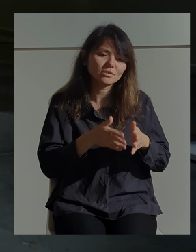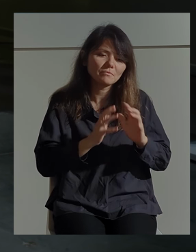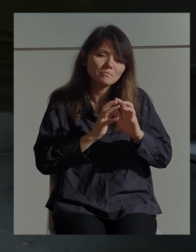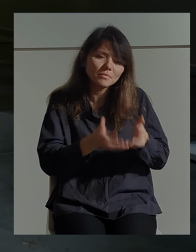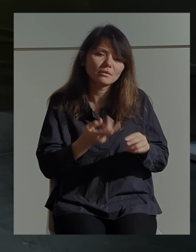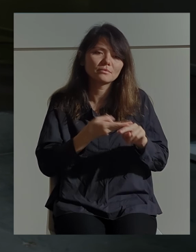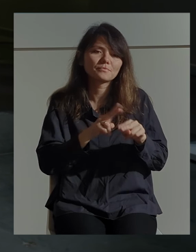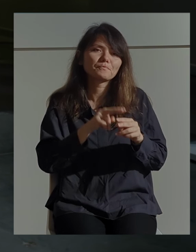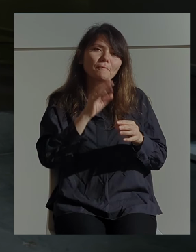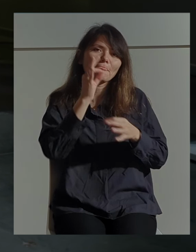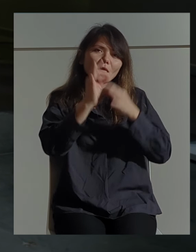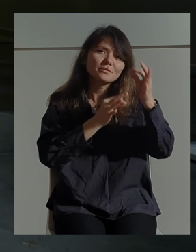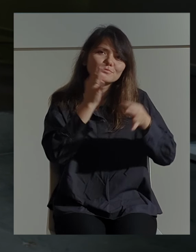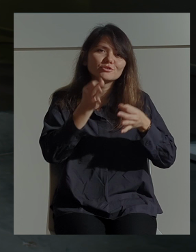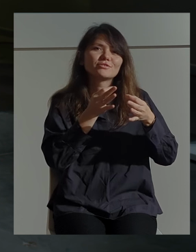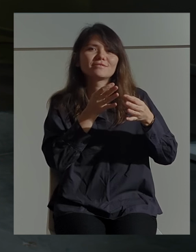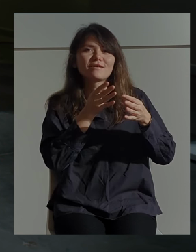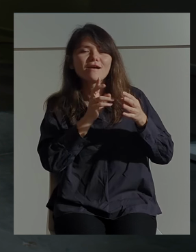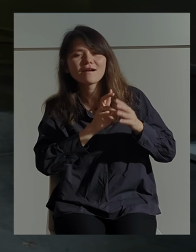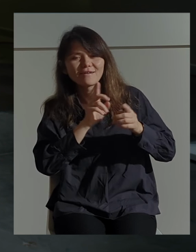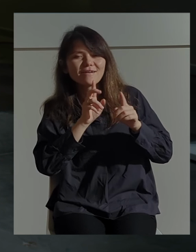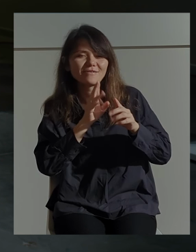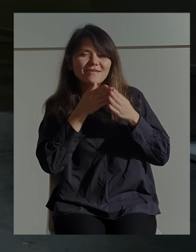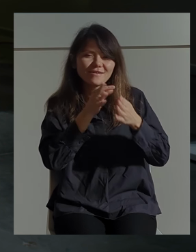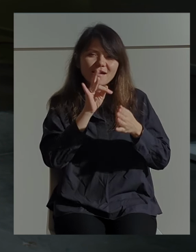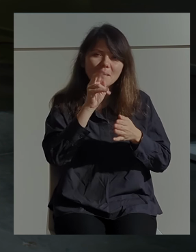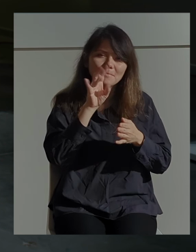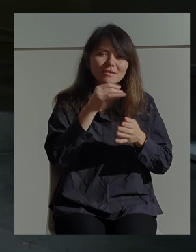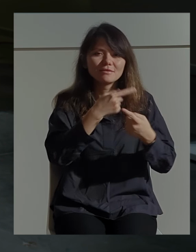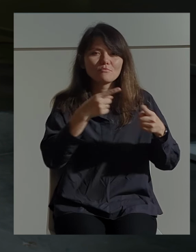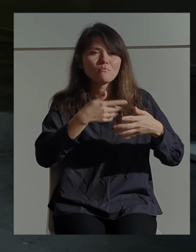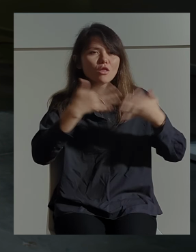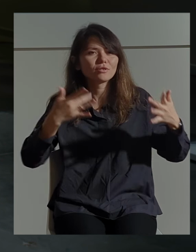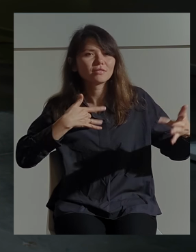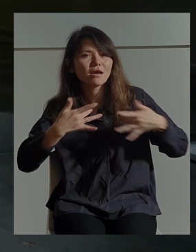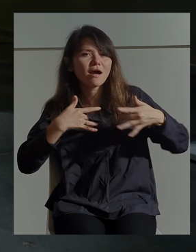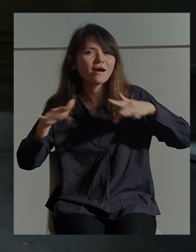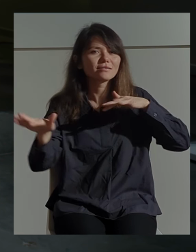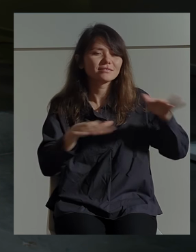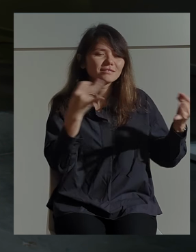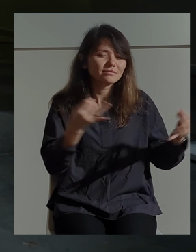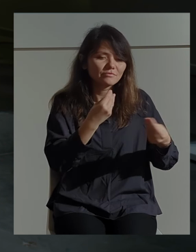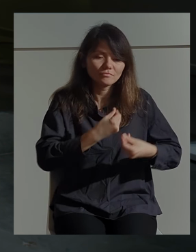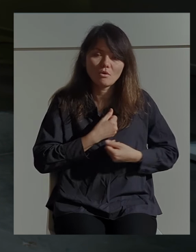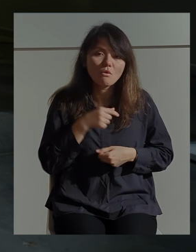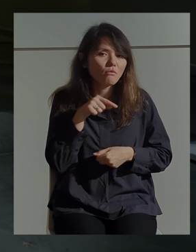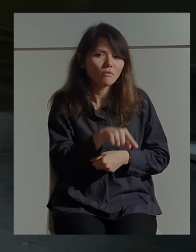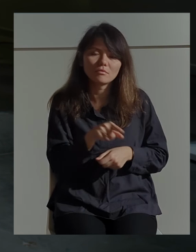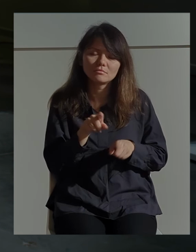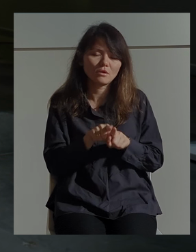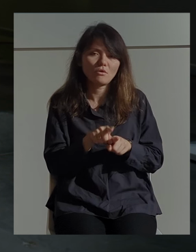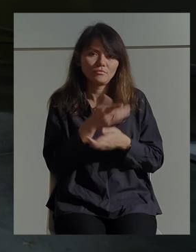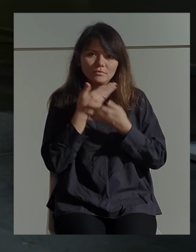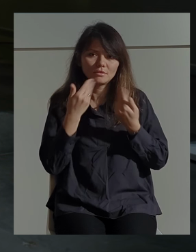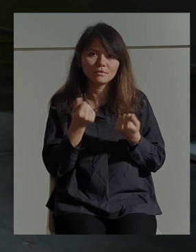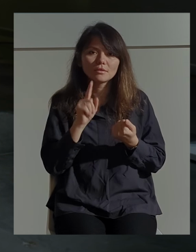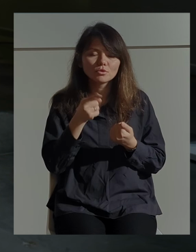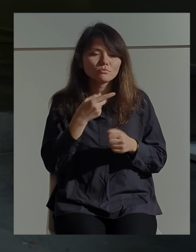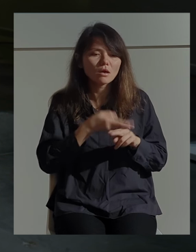космические корабли бороздят просторы Большого Театра то конечно Он этого тоже не встретит потому что это вот такой